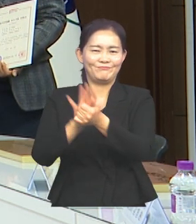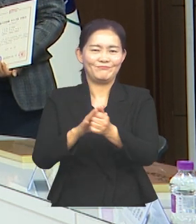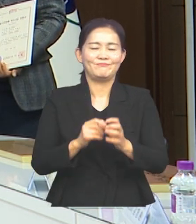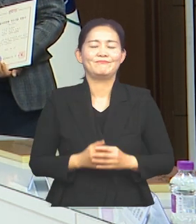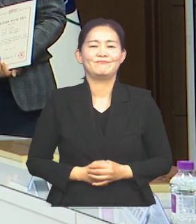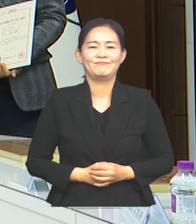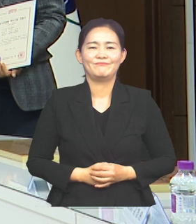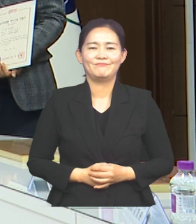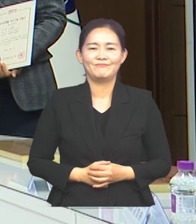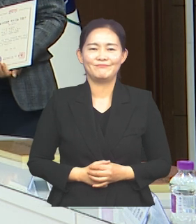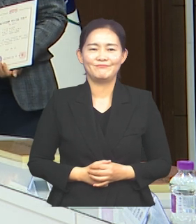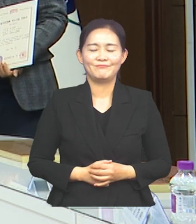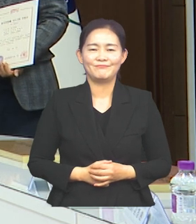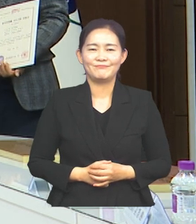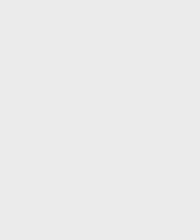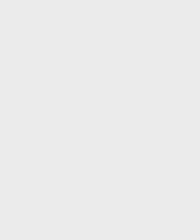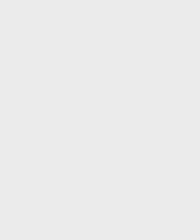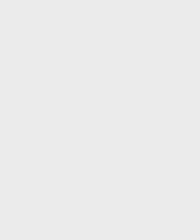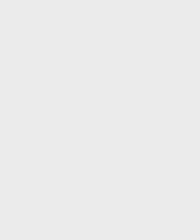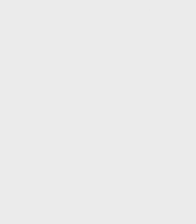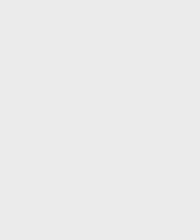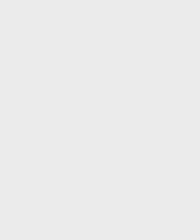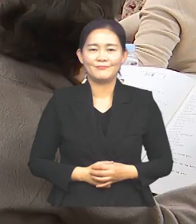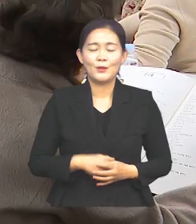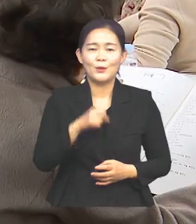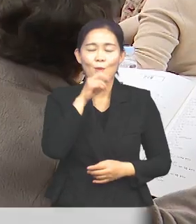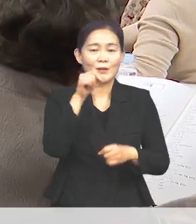활동을 돕고자 노력하겠다고 말했습니다.